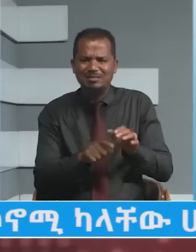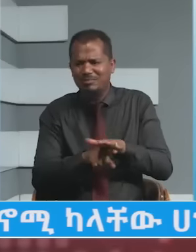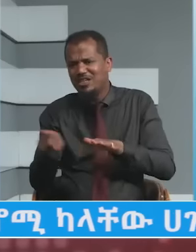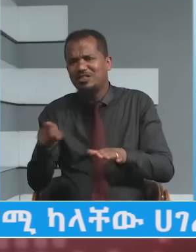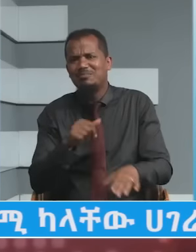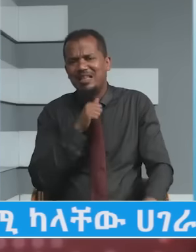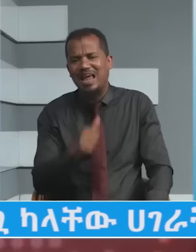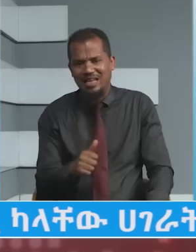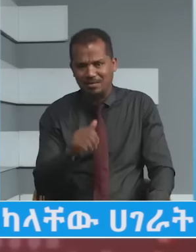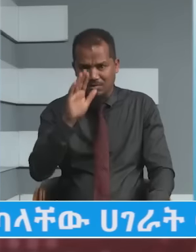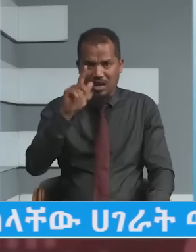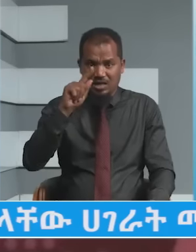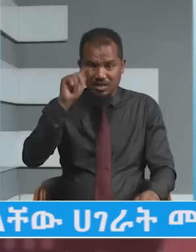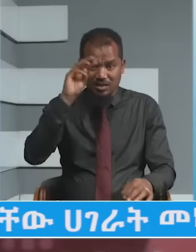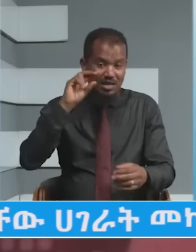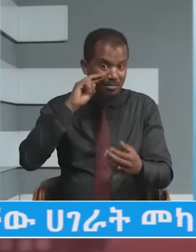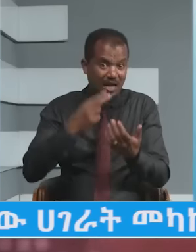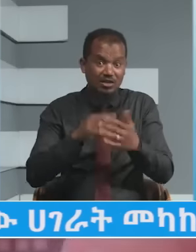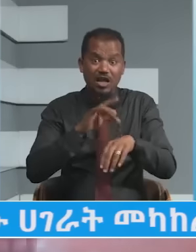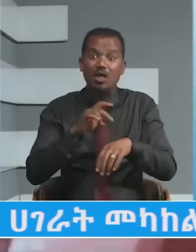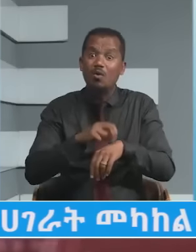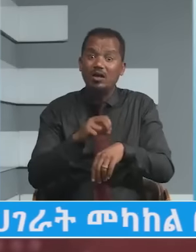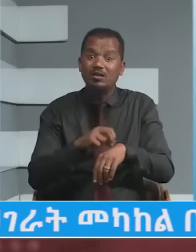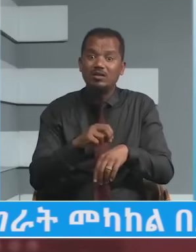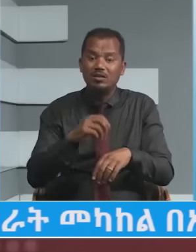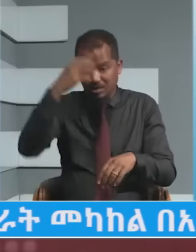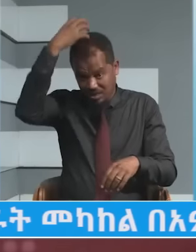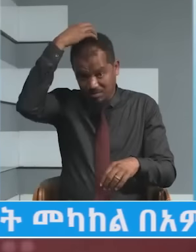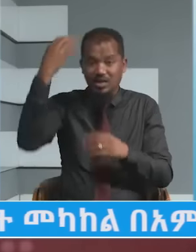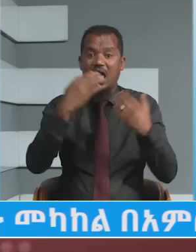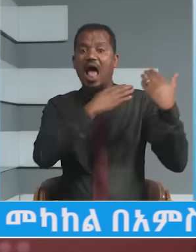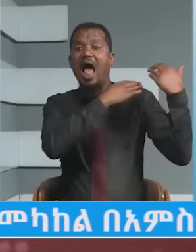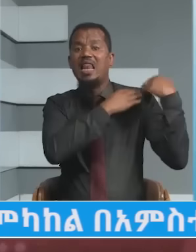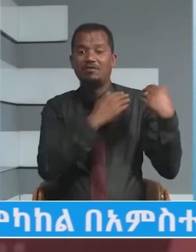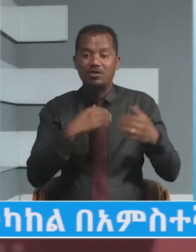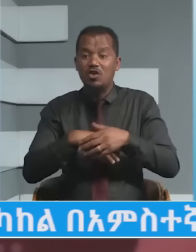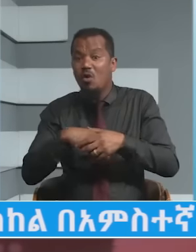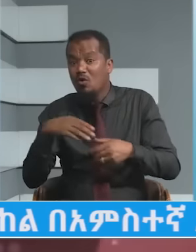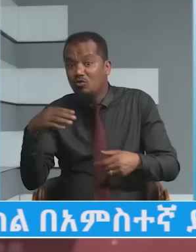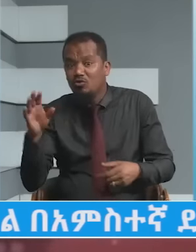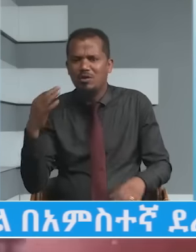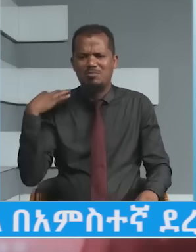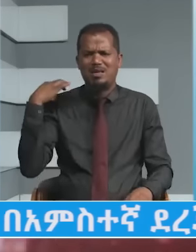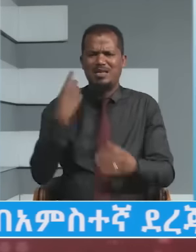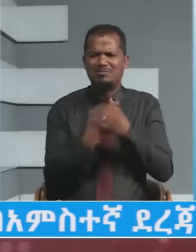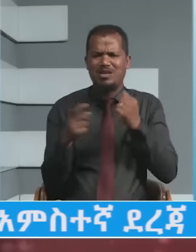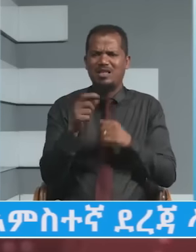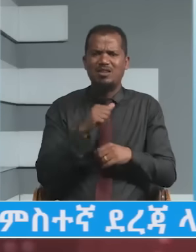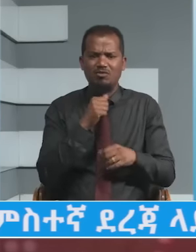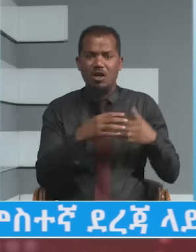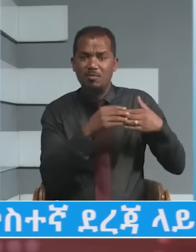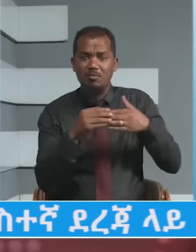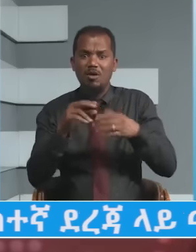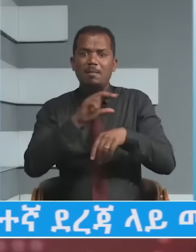ጊዜ አይደለም ብለዋል። ጋንትስ በጋዜጣዊ መግለጫቸው ወቅት ከመንግስት ኃላፊነት የለቀቁት በግል ብቻ